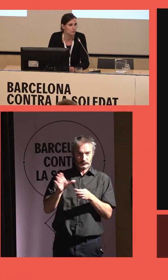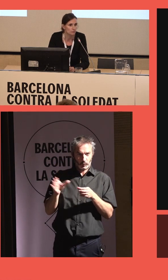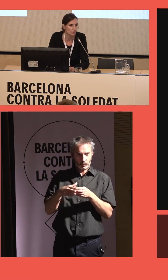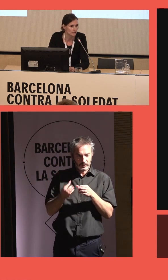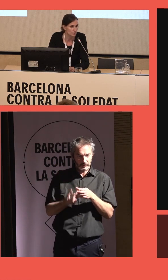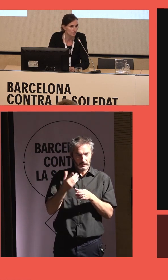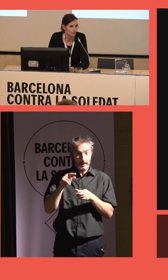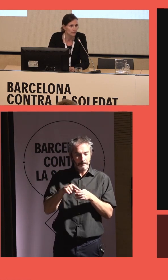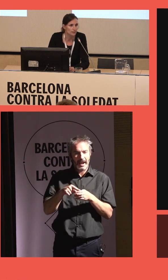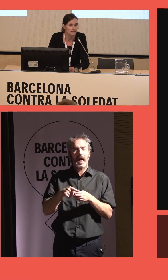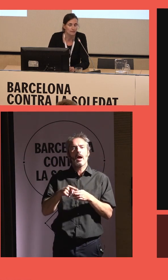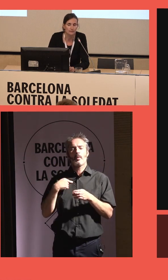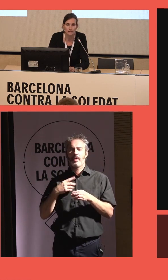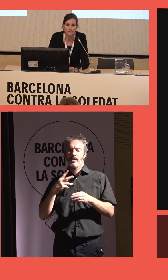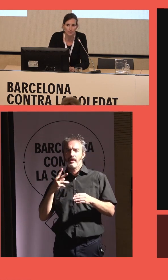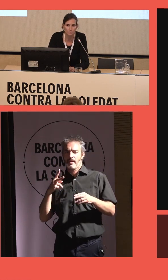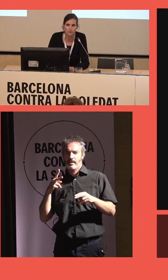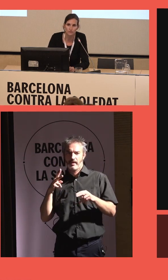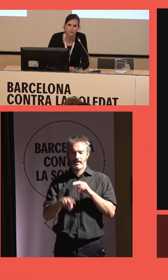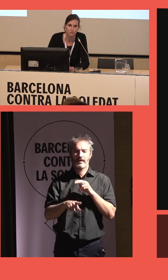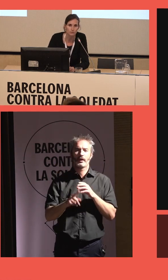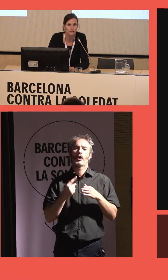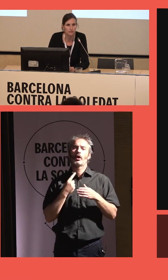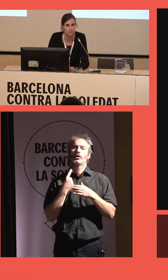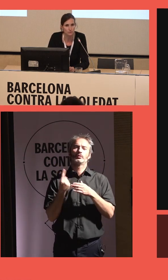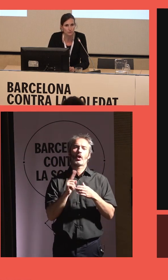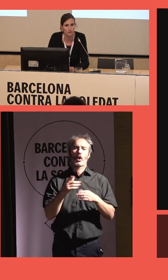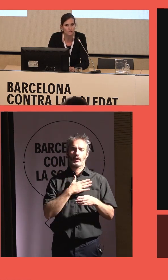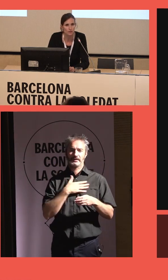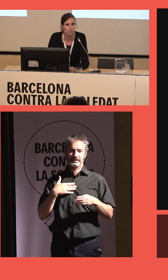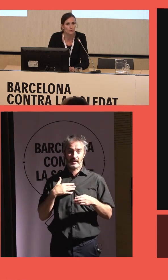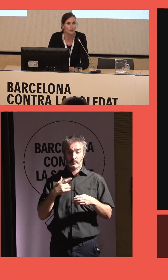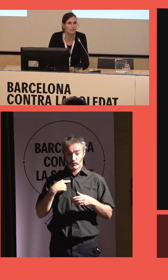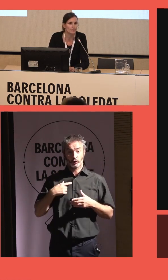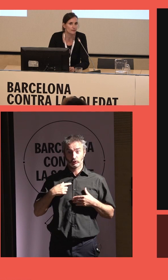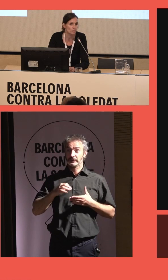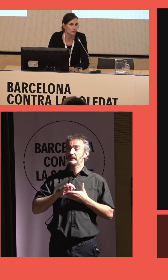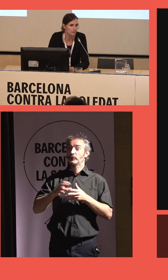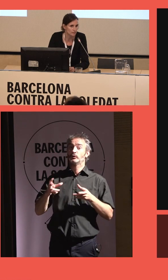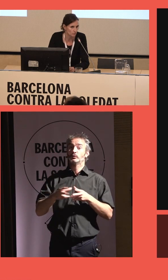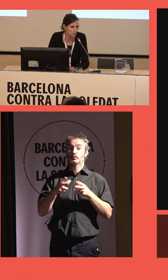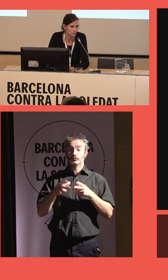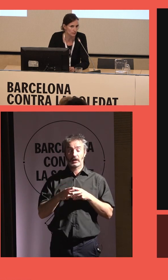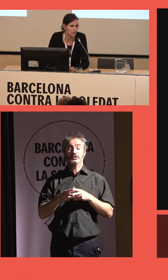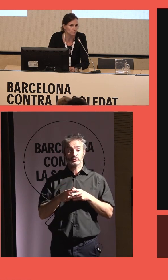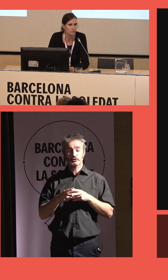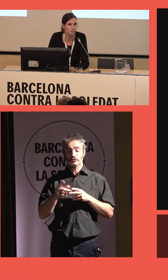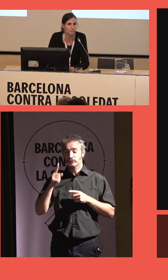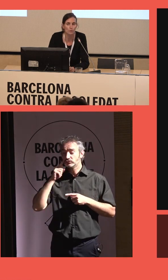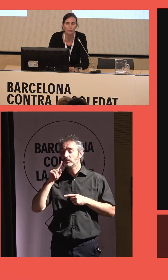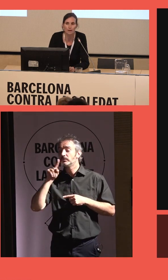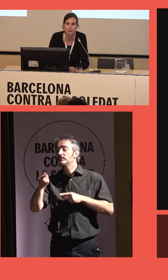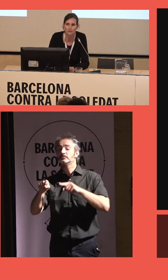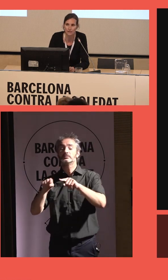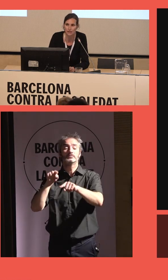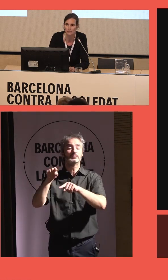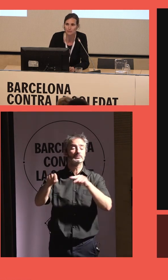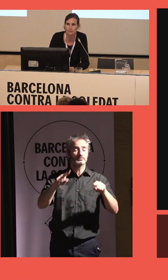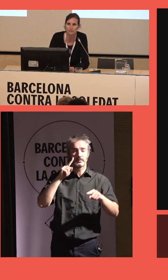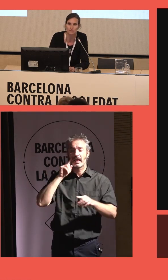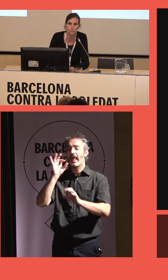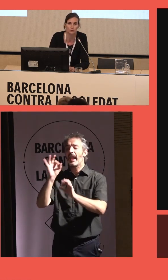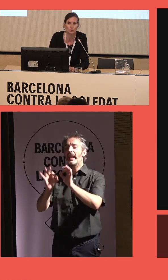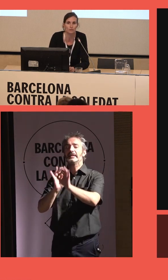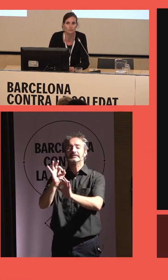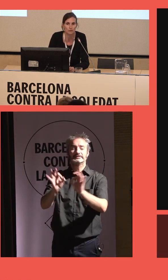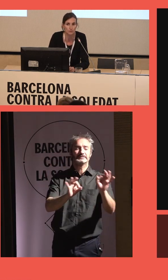la solitud no desitjada perquè des dels serveis des de salut des de serveis socials podem atendre molt bé les situacions de risc podem complementar amb